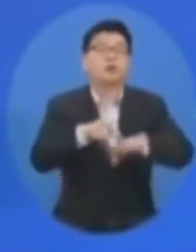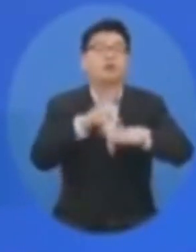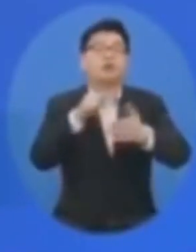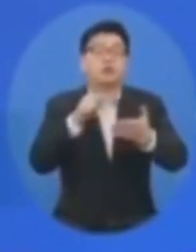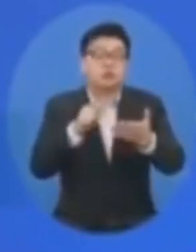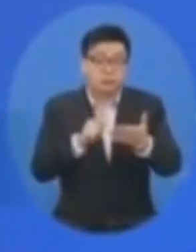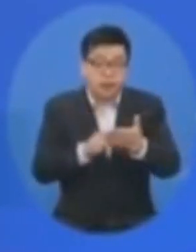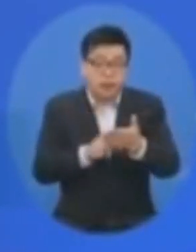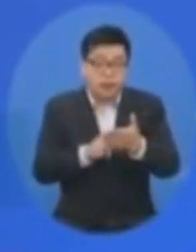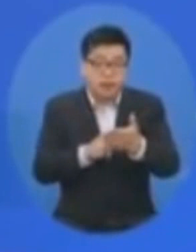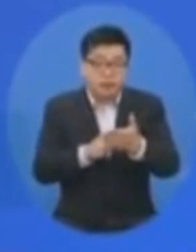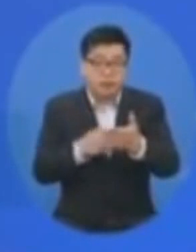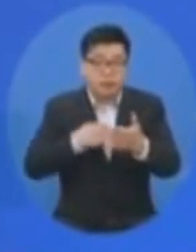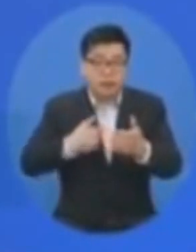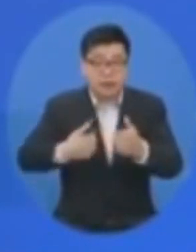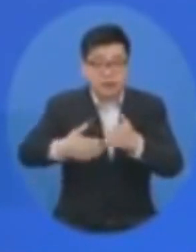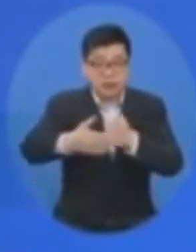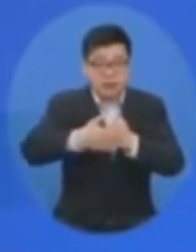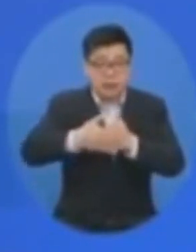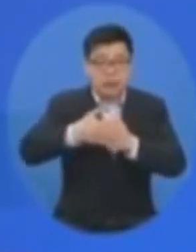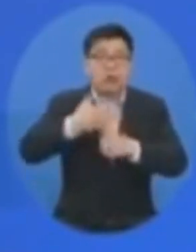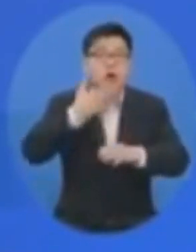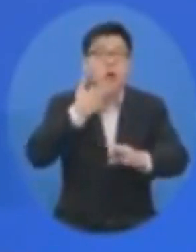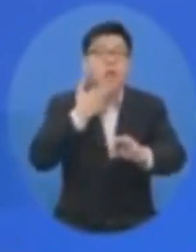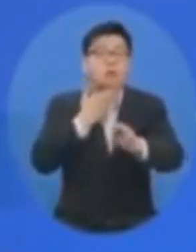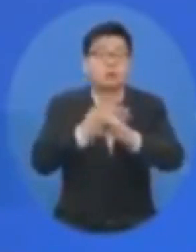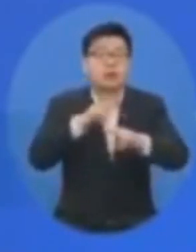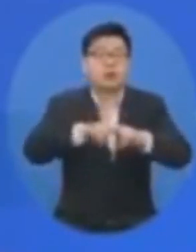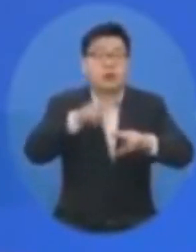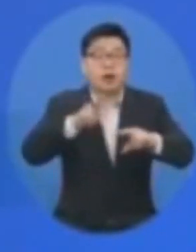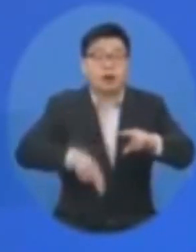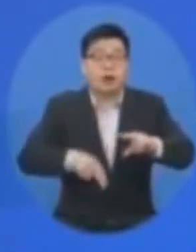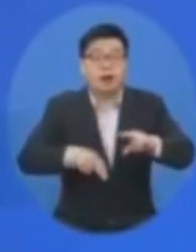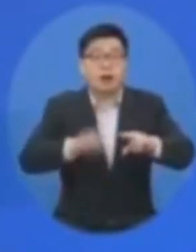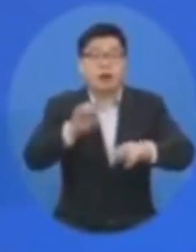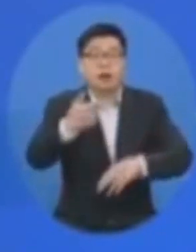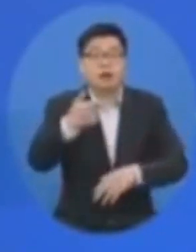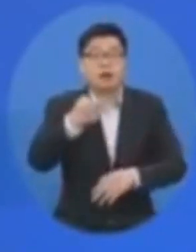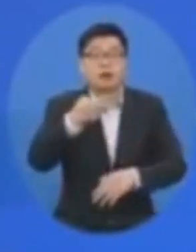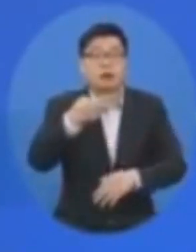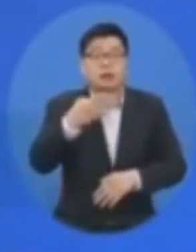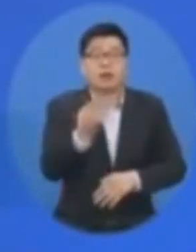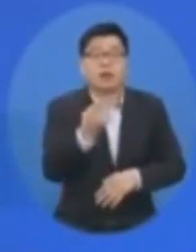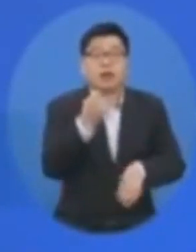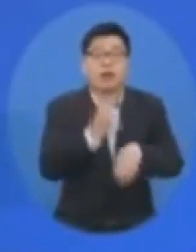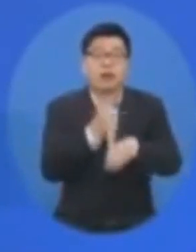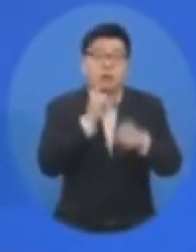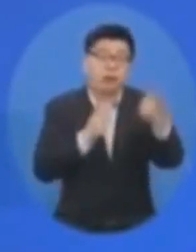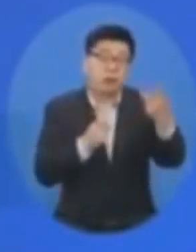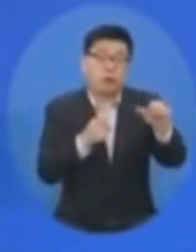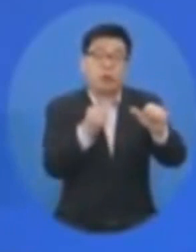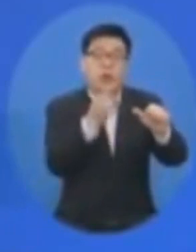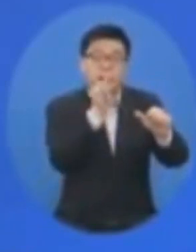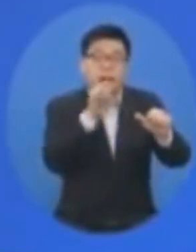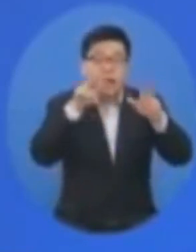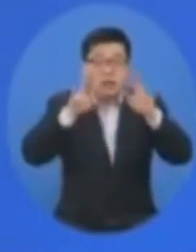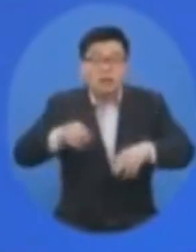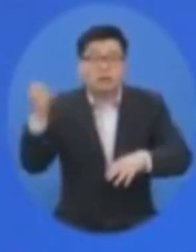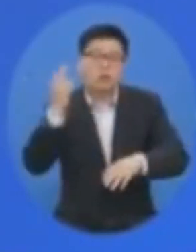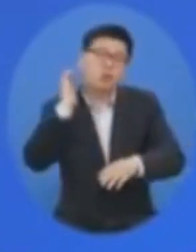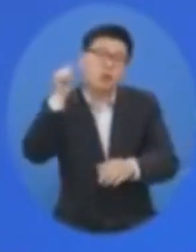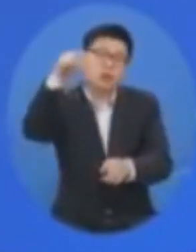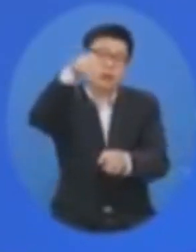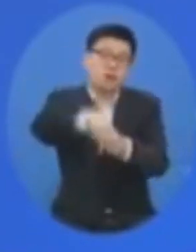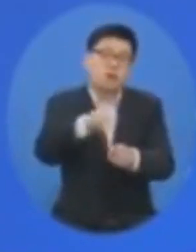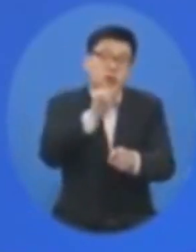지금 정계 은퇴하겠다. 문재인 후보 정계 은퇴 발언을 다섯 번이나 했습니다. 그런데 지금 대통령 후보 나와서 뛰고 있잖아요. 정계